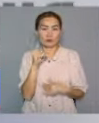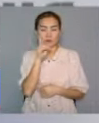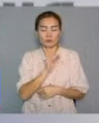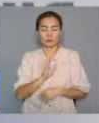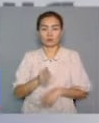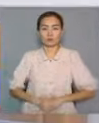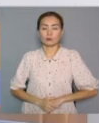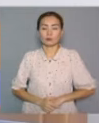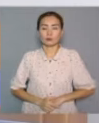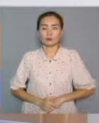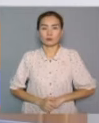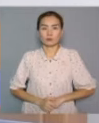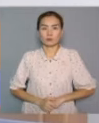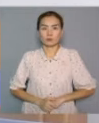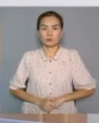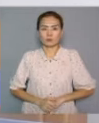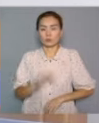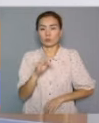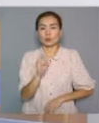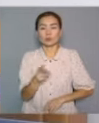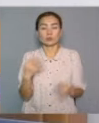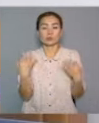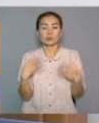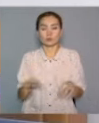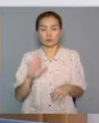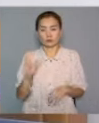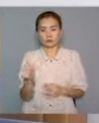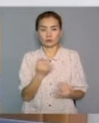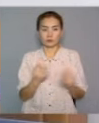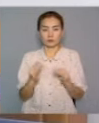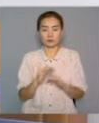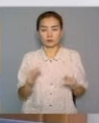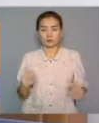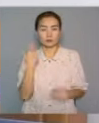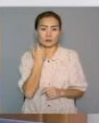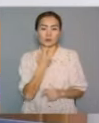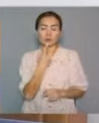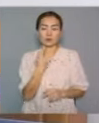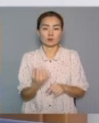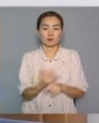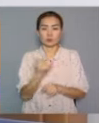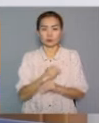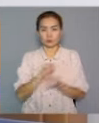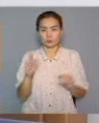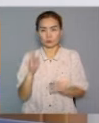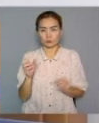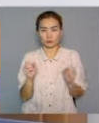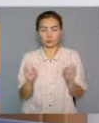әрі тиімді екендігін айтады. Сабақтың өту барысы менде еркін форматта өтеді көбіне, балдардың ағылшын тіліне қызығушылығын арттыру